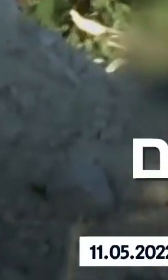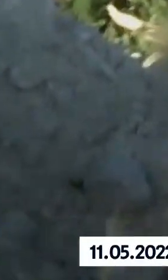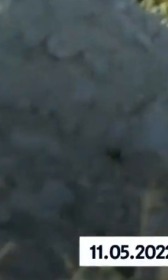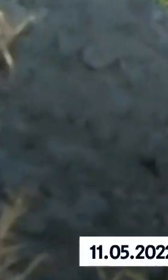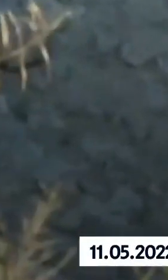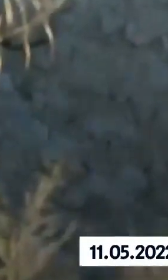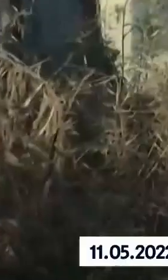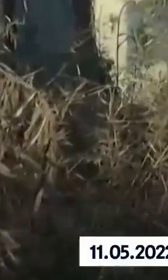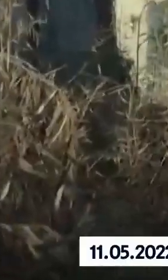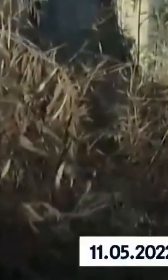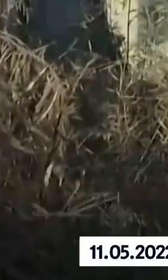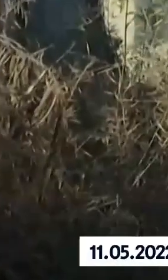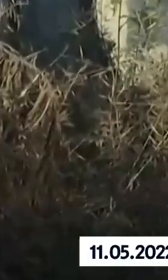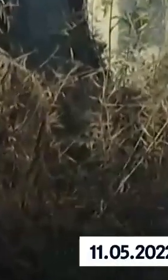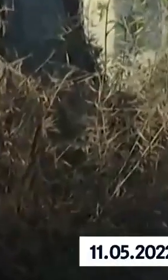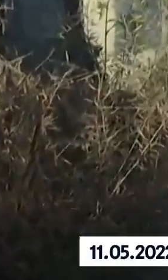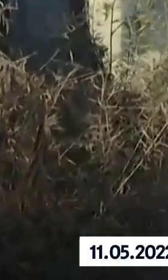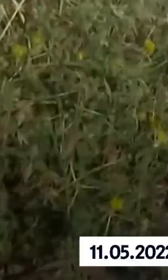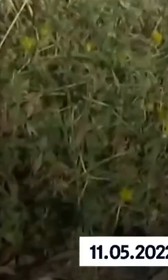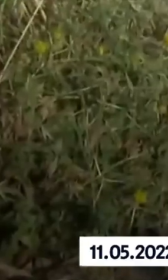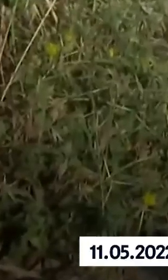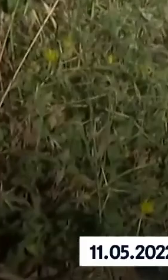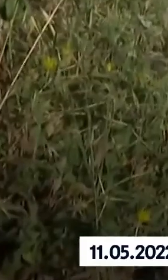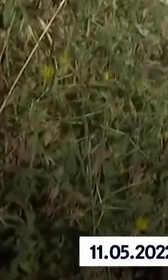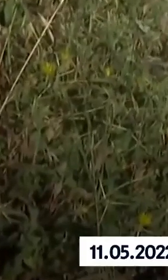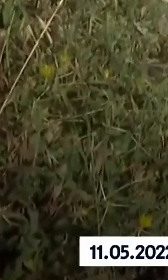הרג העיתונאית והסערה בעולם.